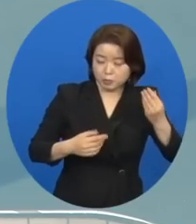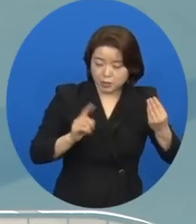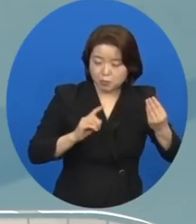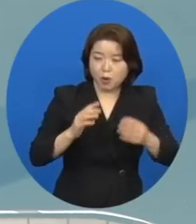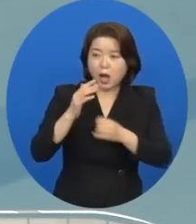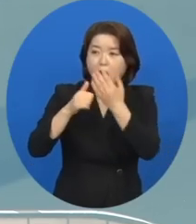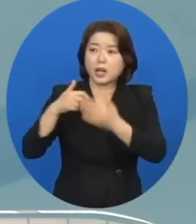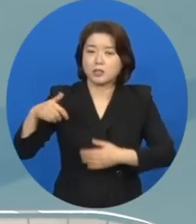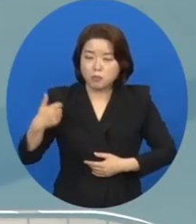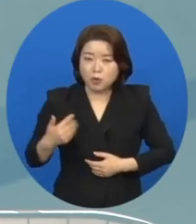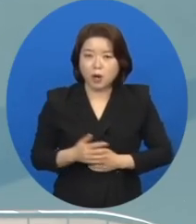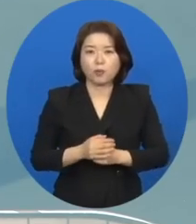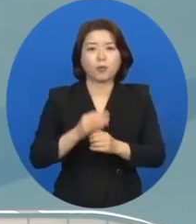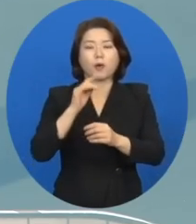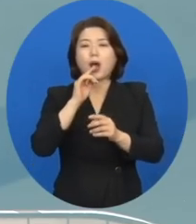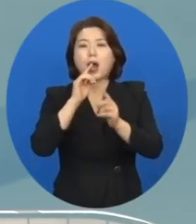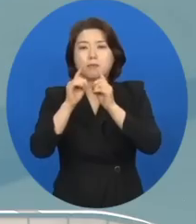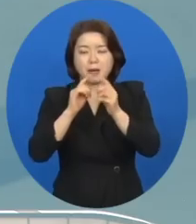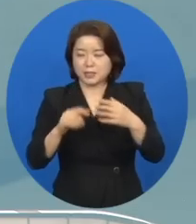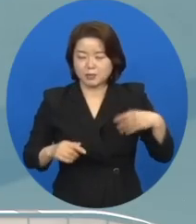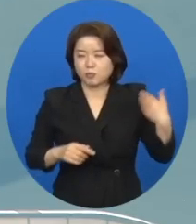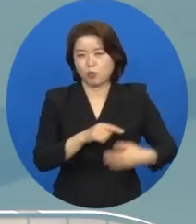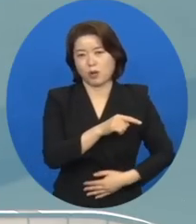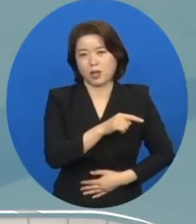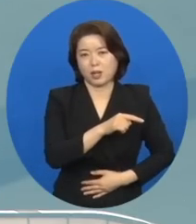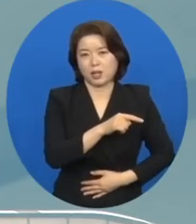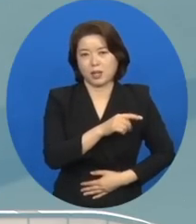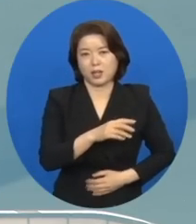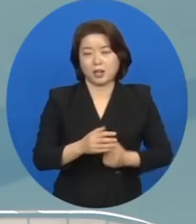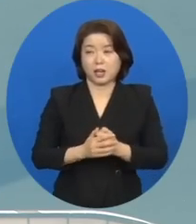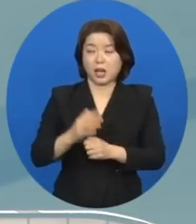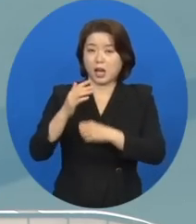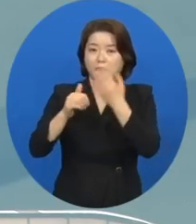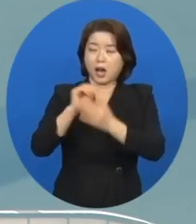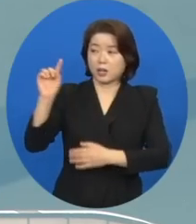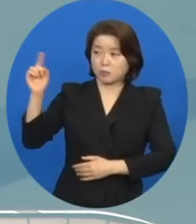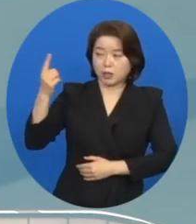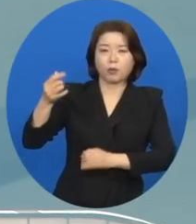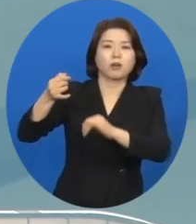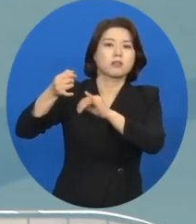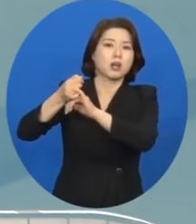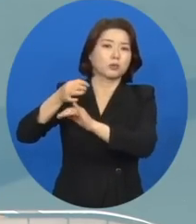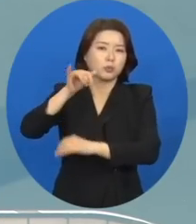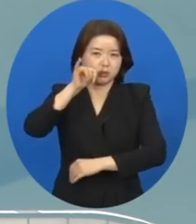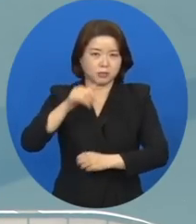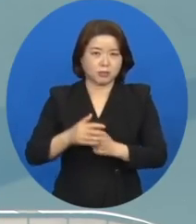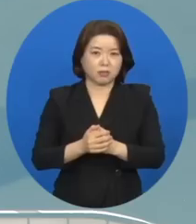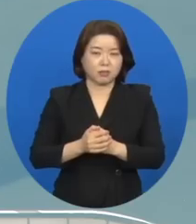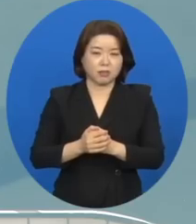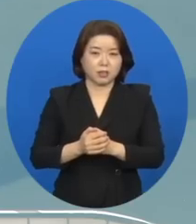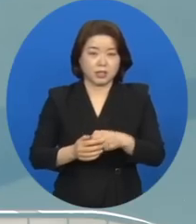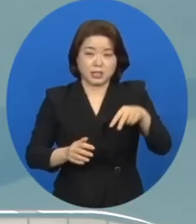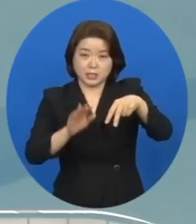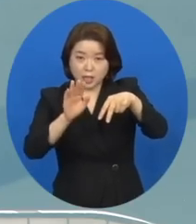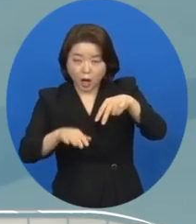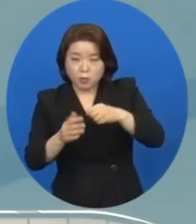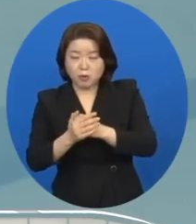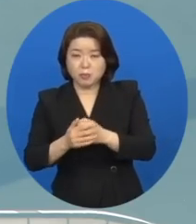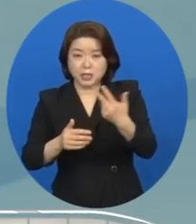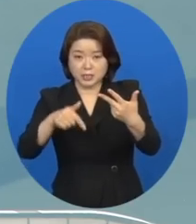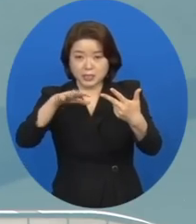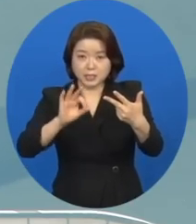말씀을 몰랐습니다. 왜냐하면 하나님은 다윗과 언약을 맺었어요. 사무엘하 7장에 보면요,